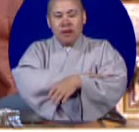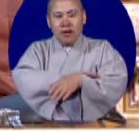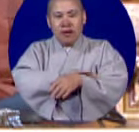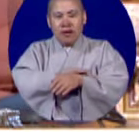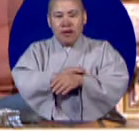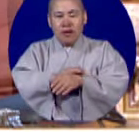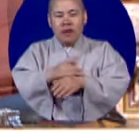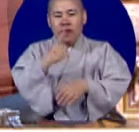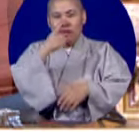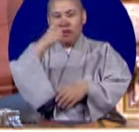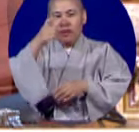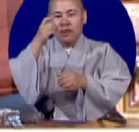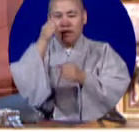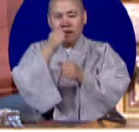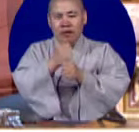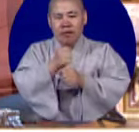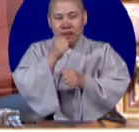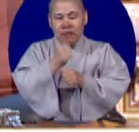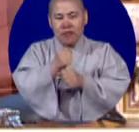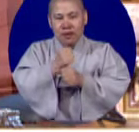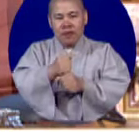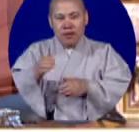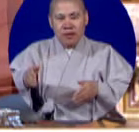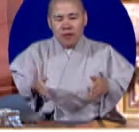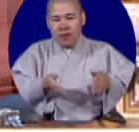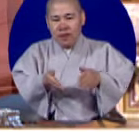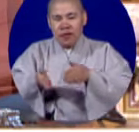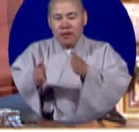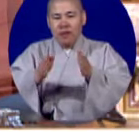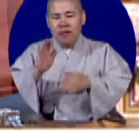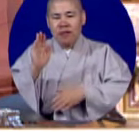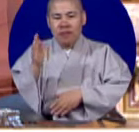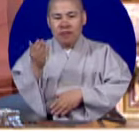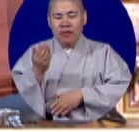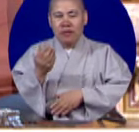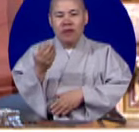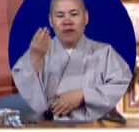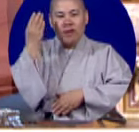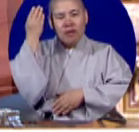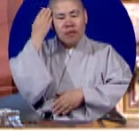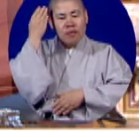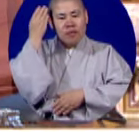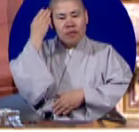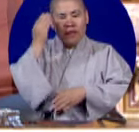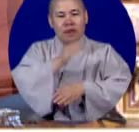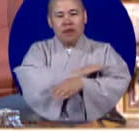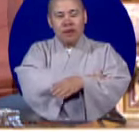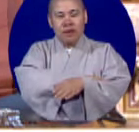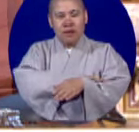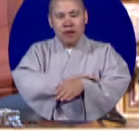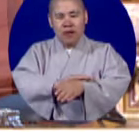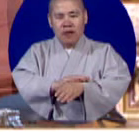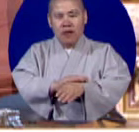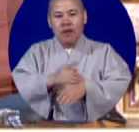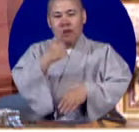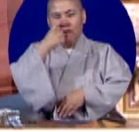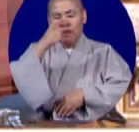꾸미는 길이다 이거예요. 장엄. 보리를 장엄하는 길이다. 장엄보리지도라.